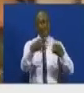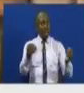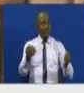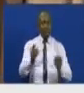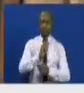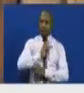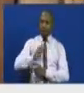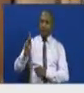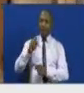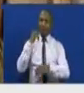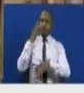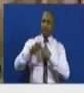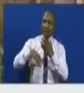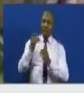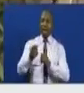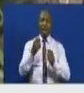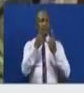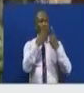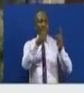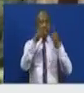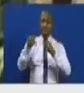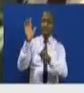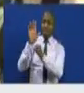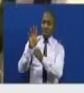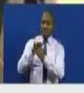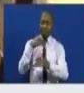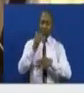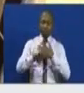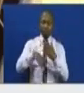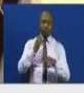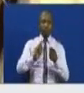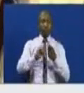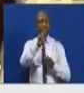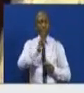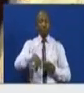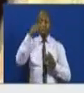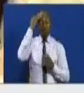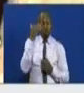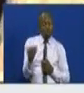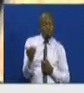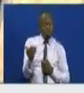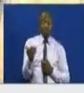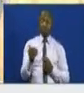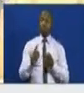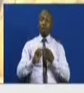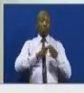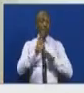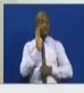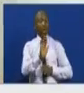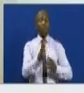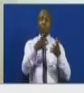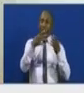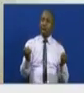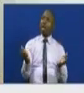pale utakapochanganya mimea mingi kwa pamoja ya kujifukiza ambayo hauna taaluma nayo. Hapo yanaweza kutokea